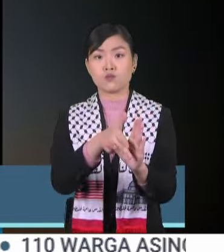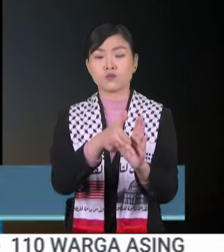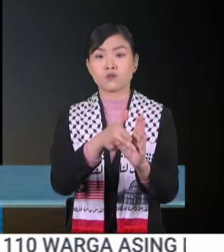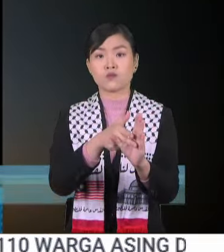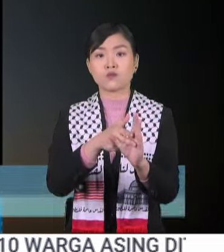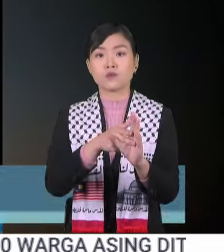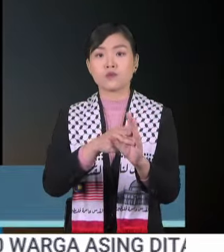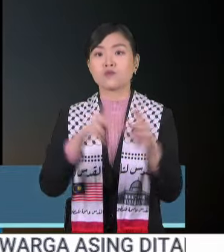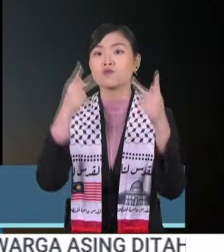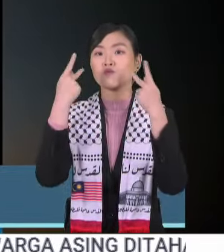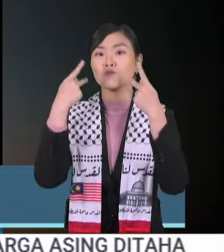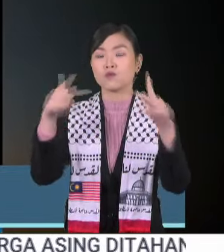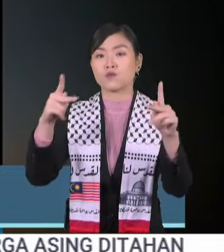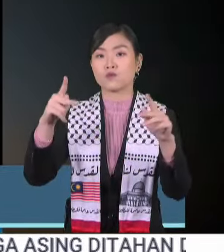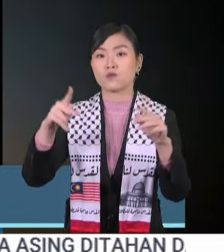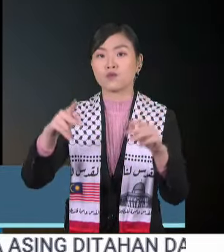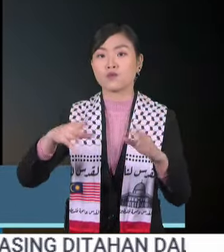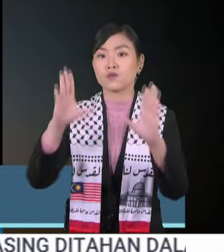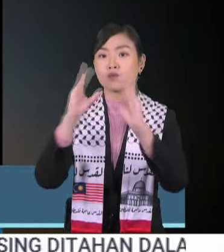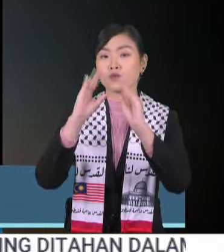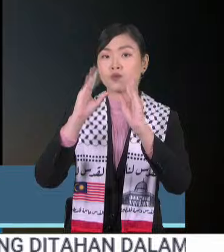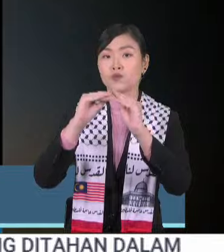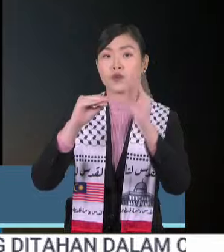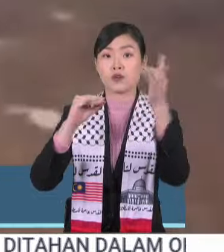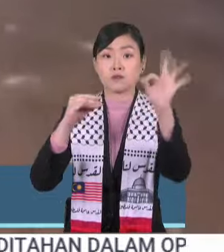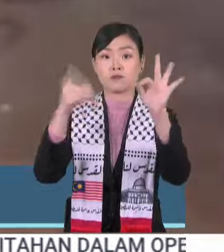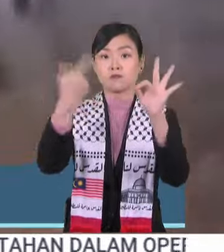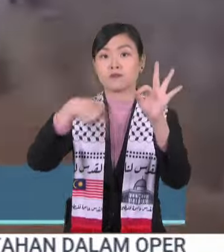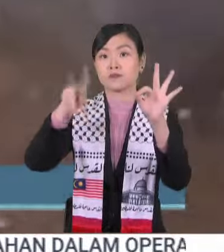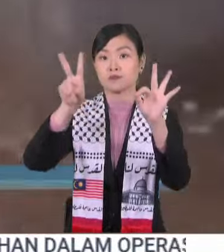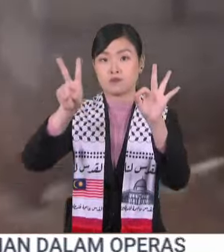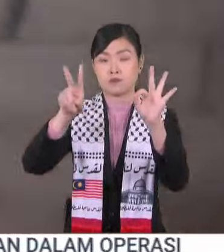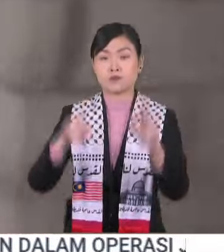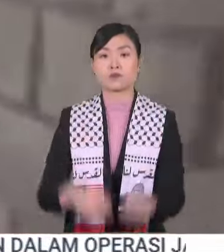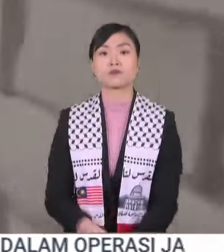the public hearing on 19 of February this